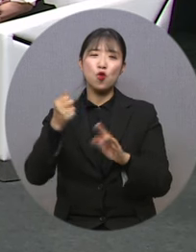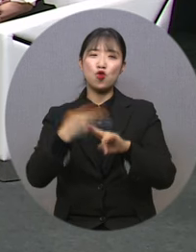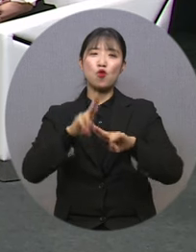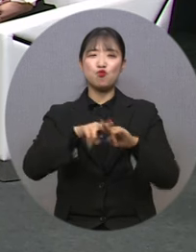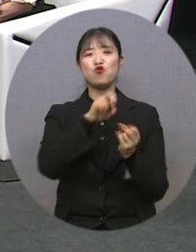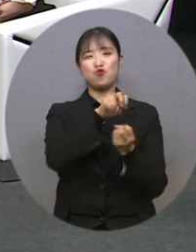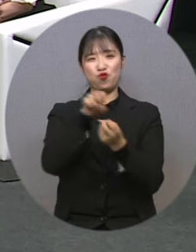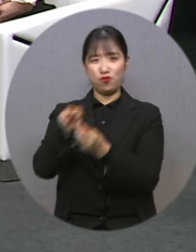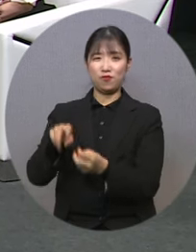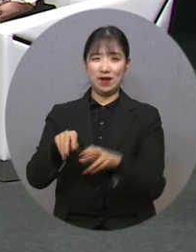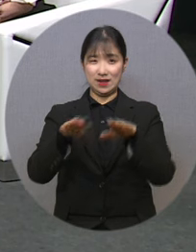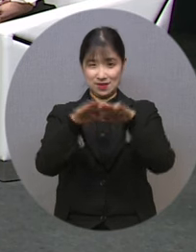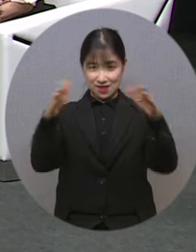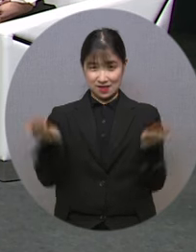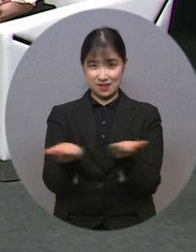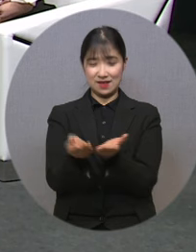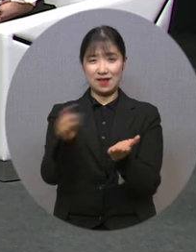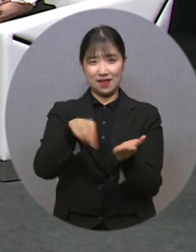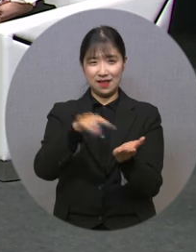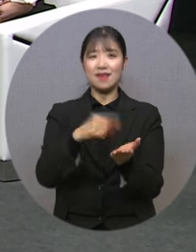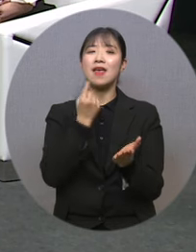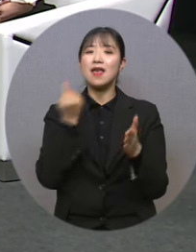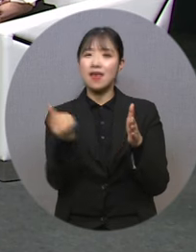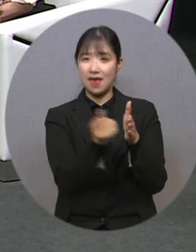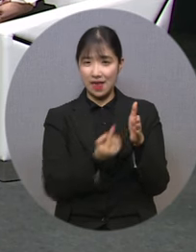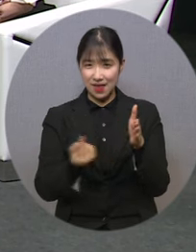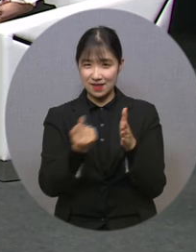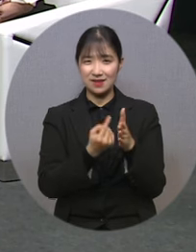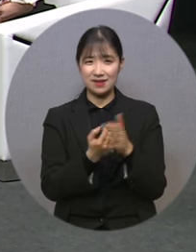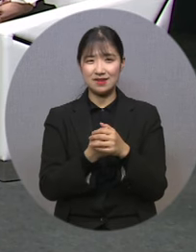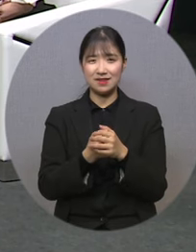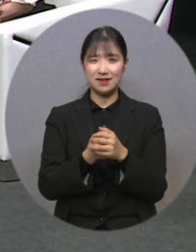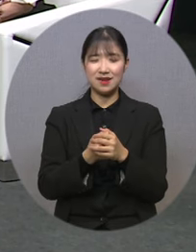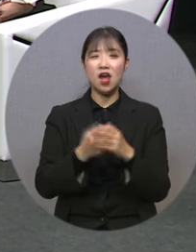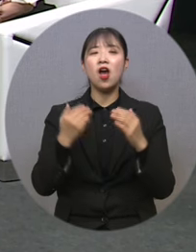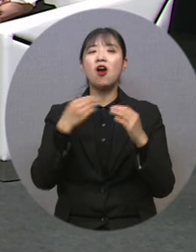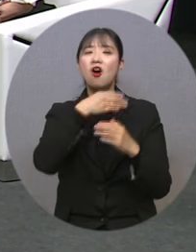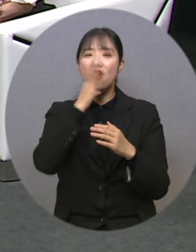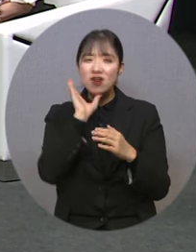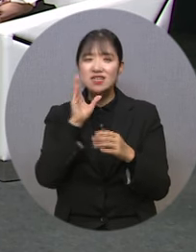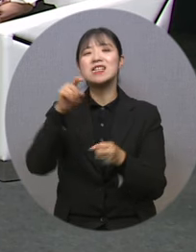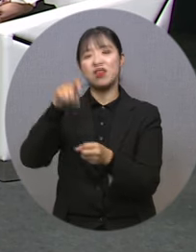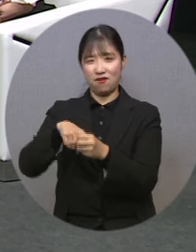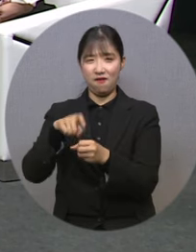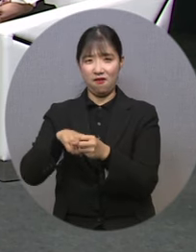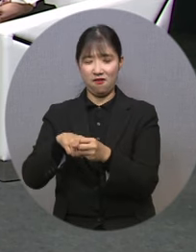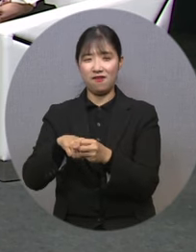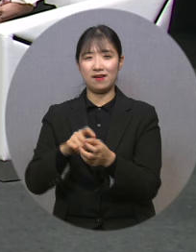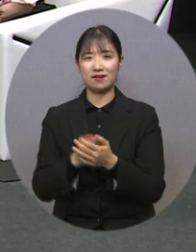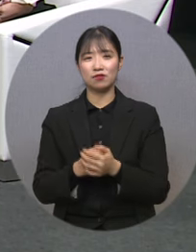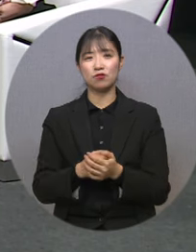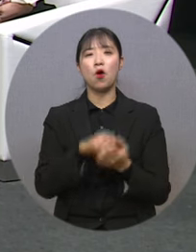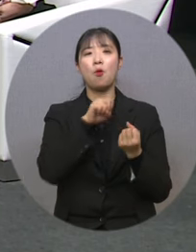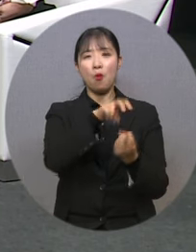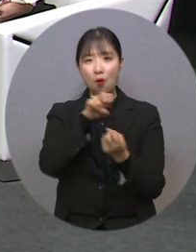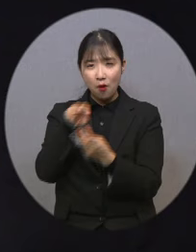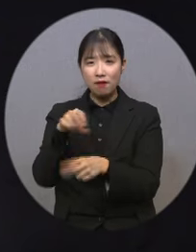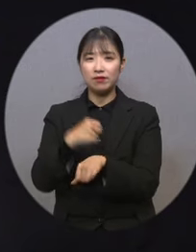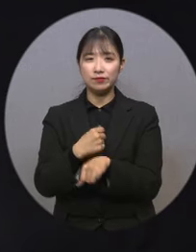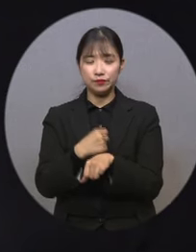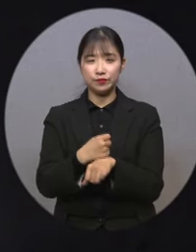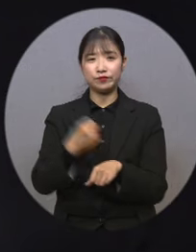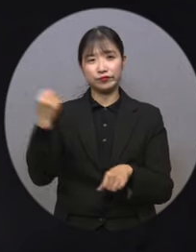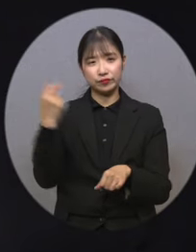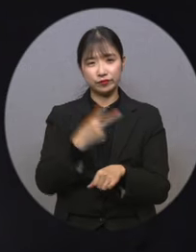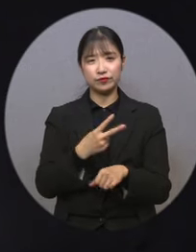근데 요만한 박스 안에 생일 케이크. 어른들은 생일 떡입니다. 오래 먹도록 예. 생일 떡을 보내고 그